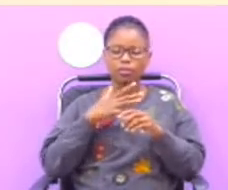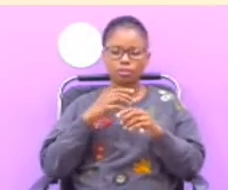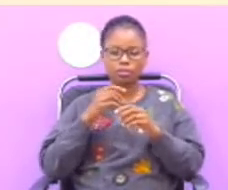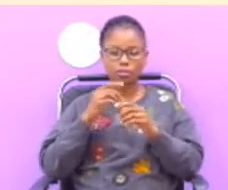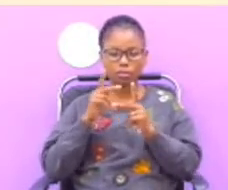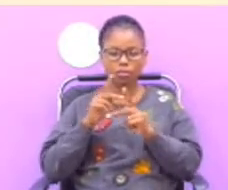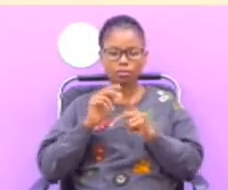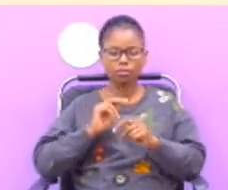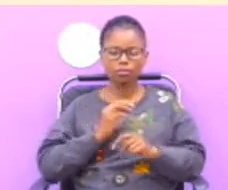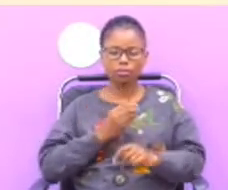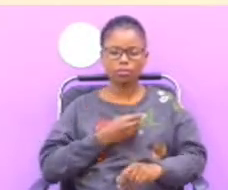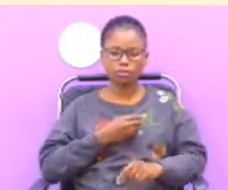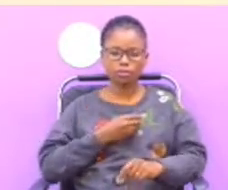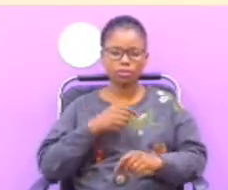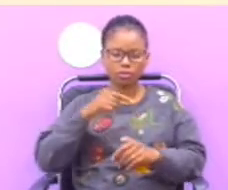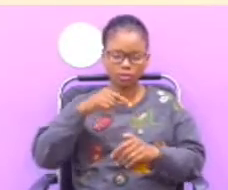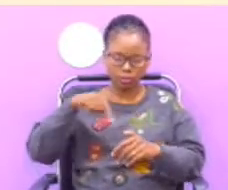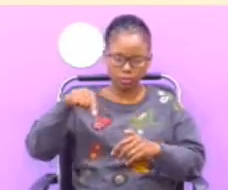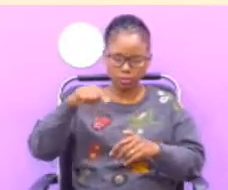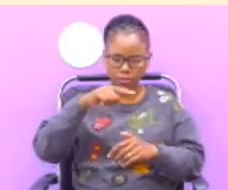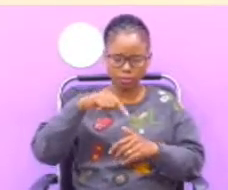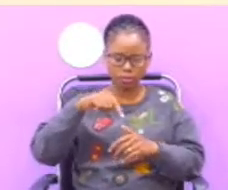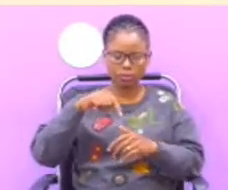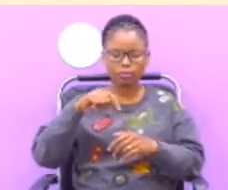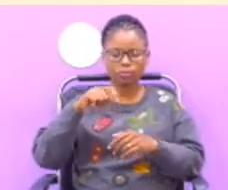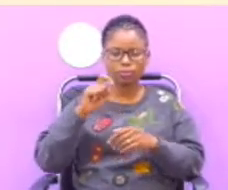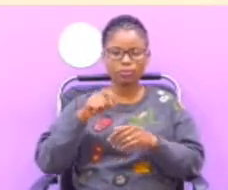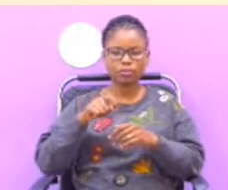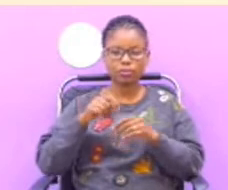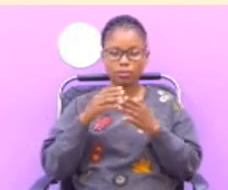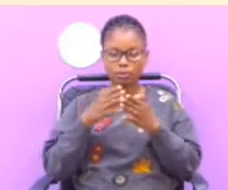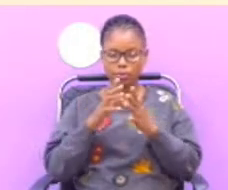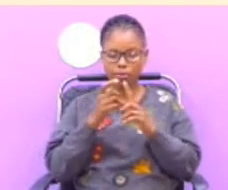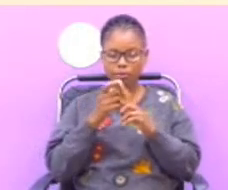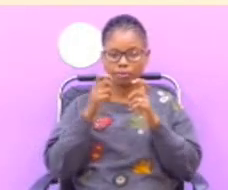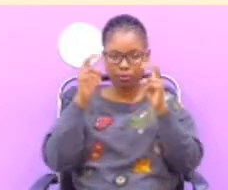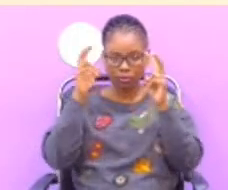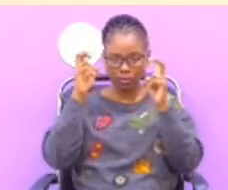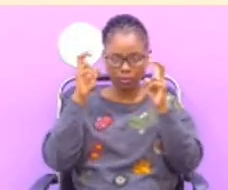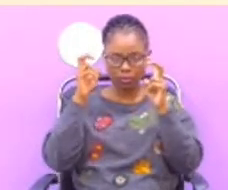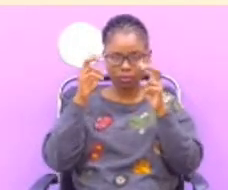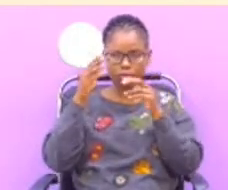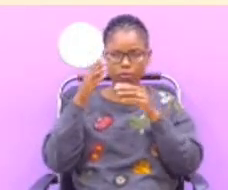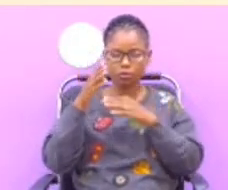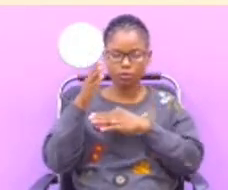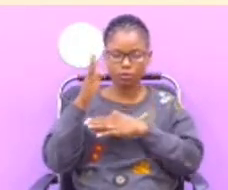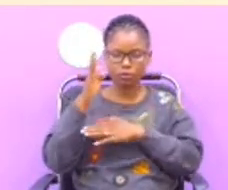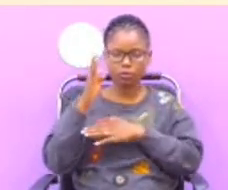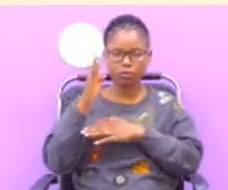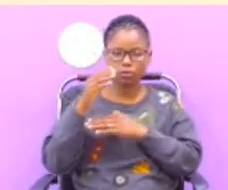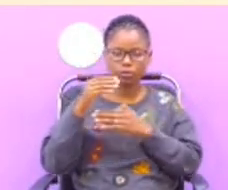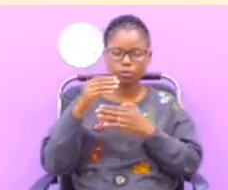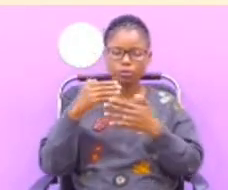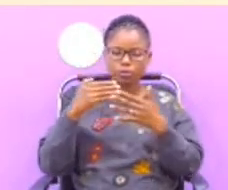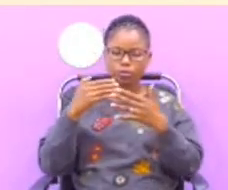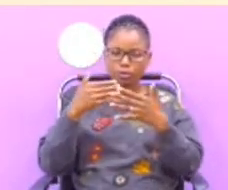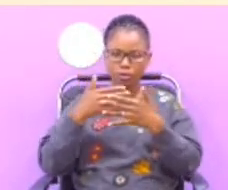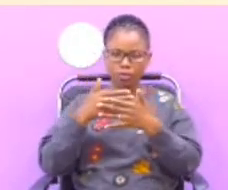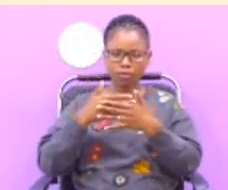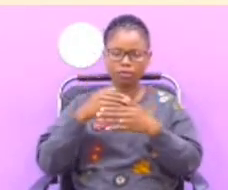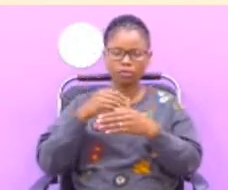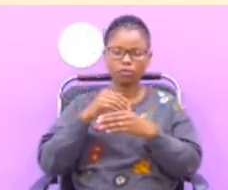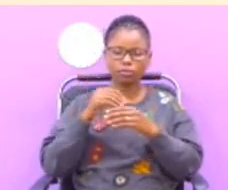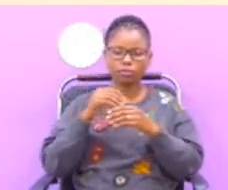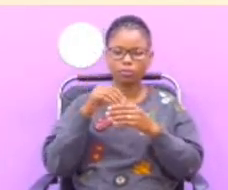ĩno yothe ĩthingũkĩte ĩno ĩthingũrĩtwo nĩ ndaimono Ngai ũtũthingĩra nĩ tondũ nĩ ũrĩ hinya Bwana asifiwe